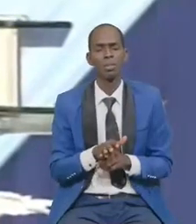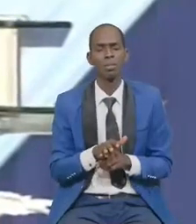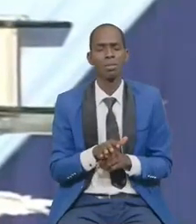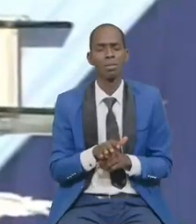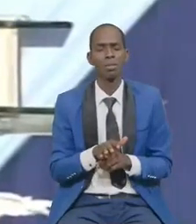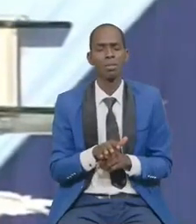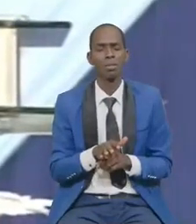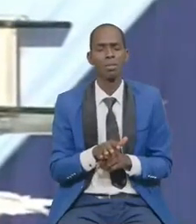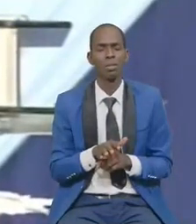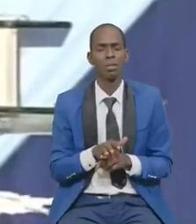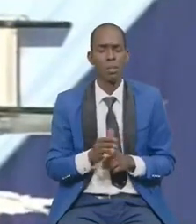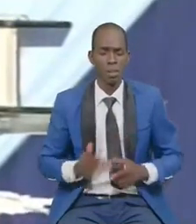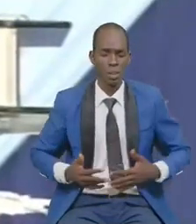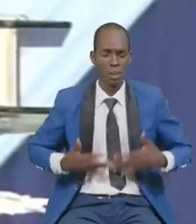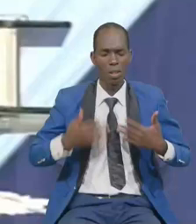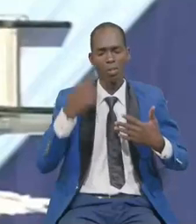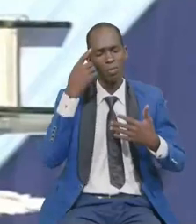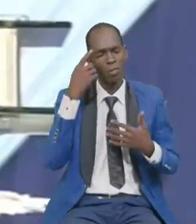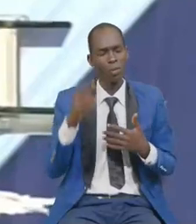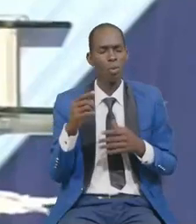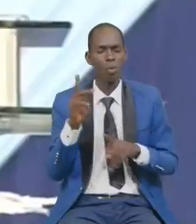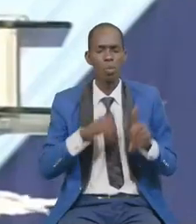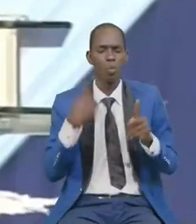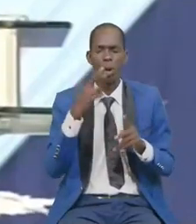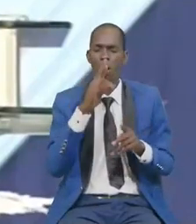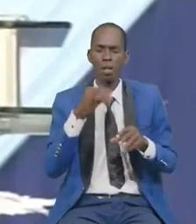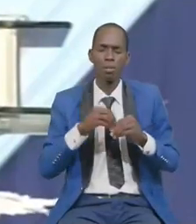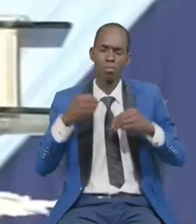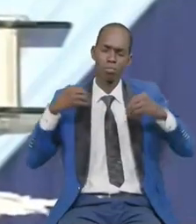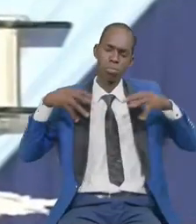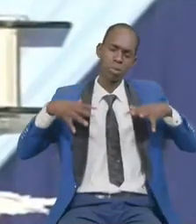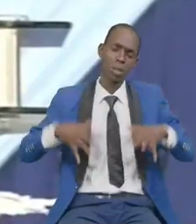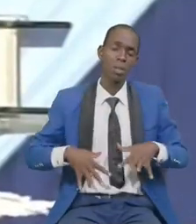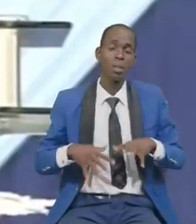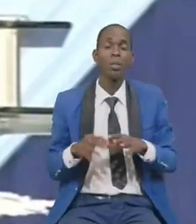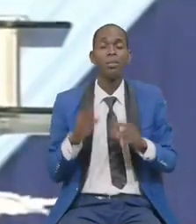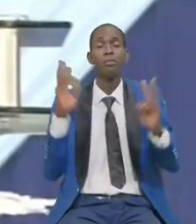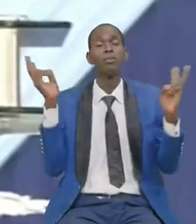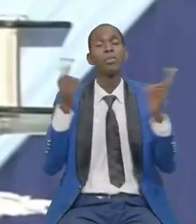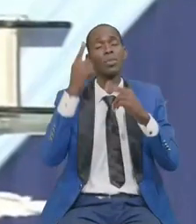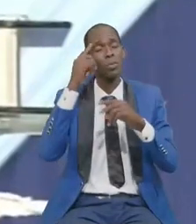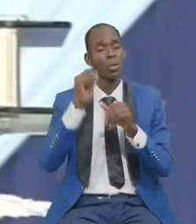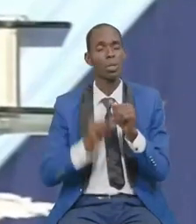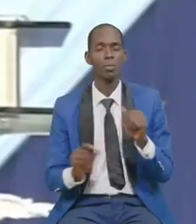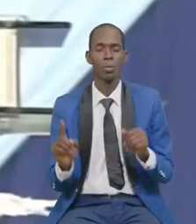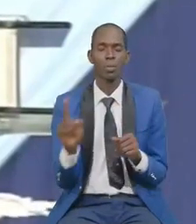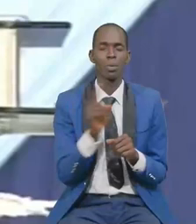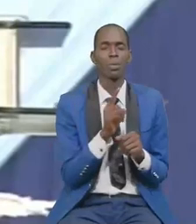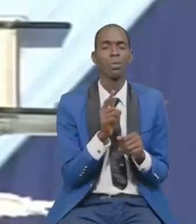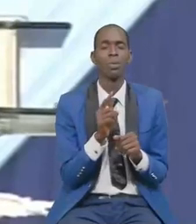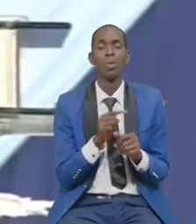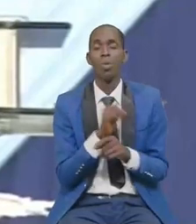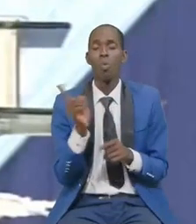La vie pour ceux qui sont dans le désespoir. La victoire pour tout le monde. Là où il y avait l'échec